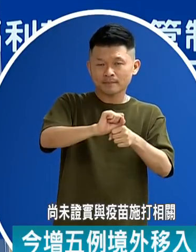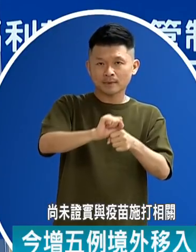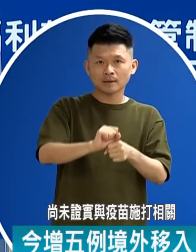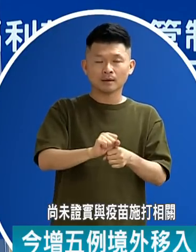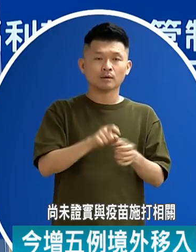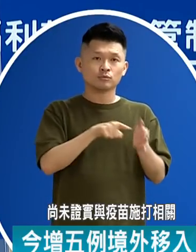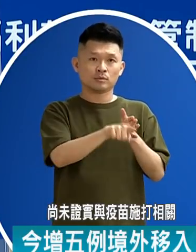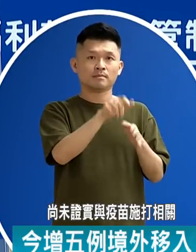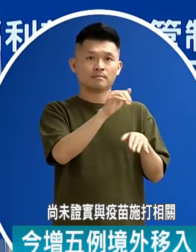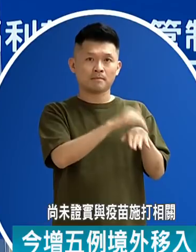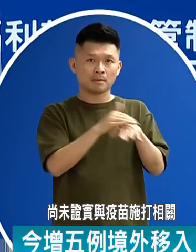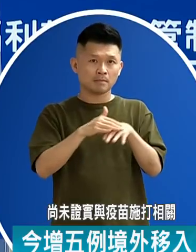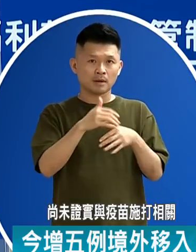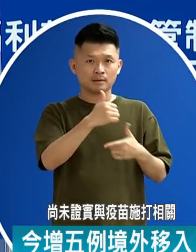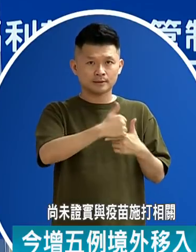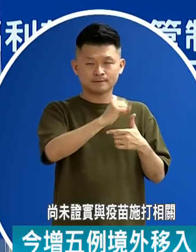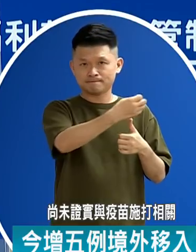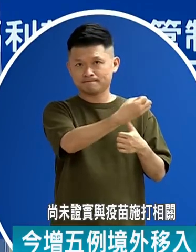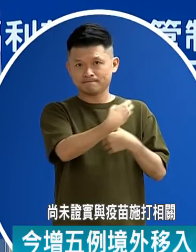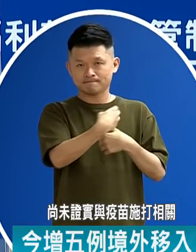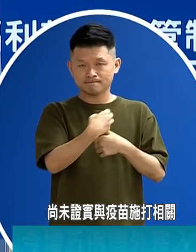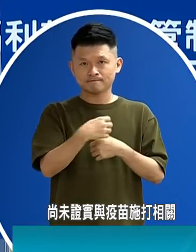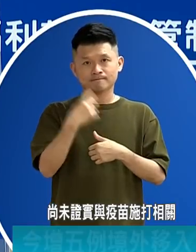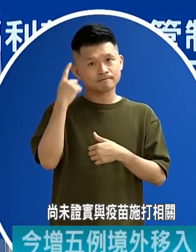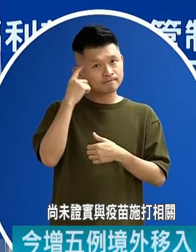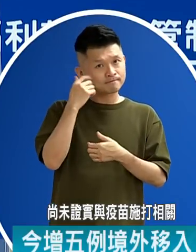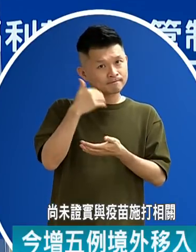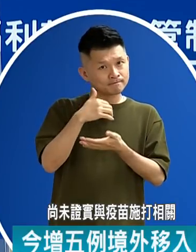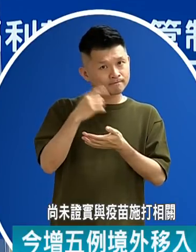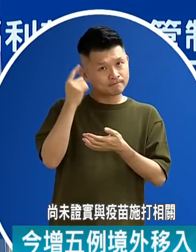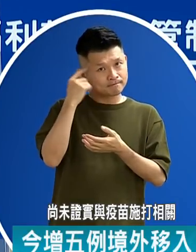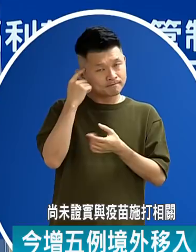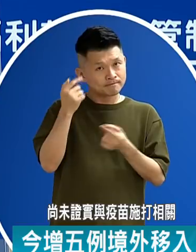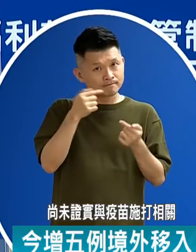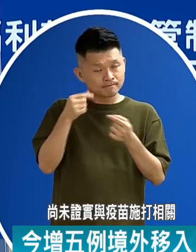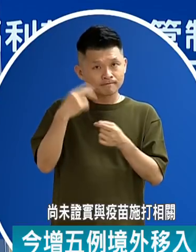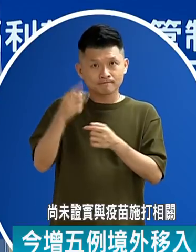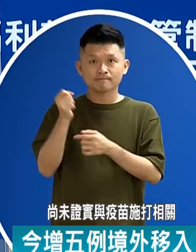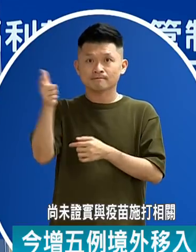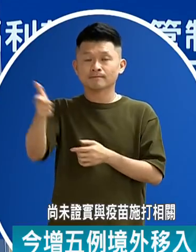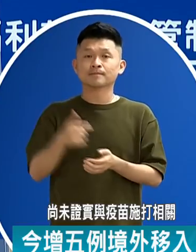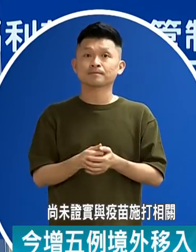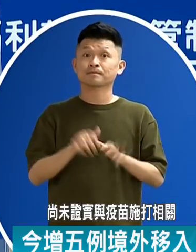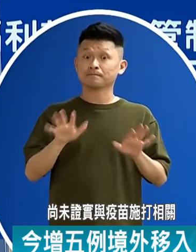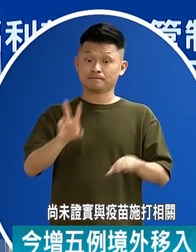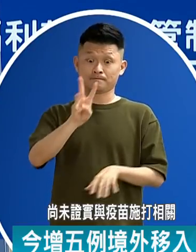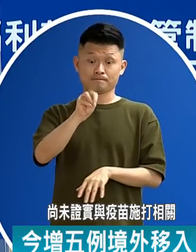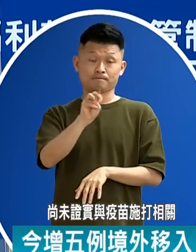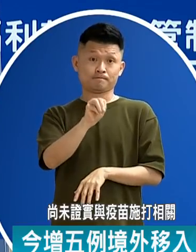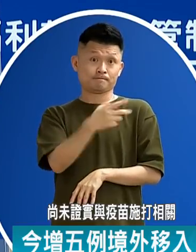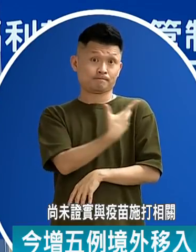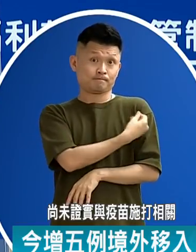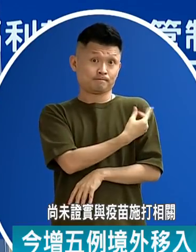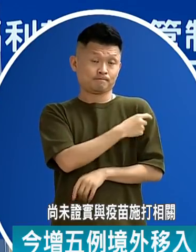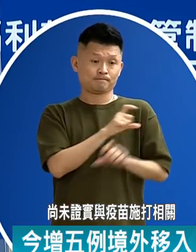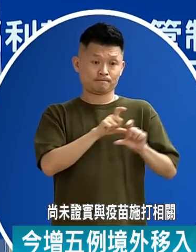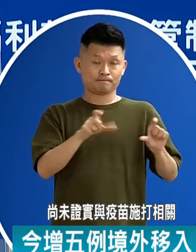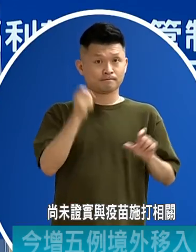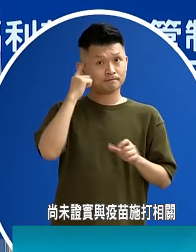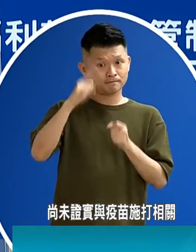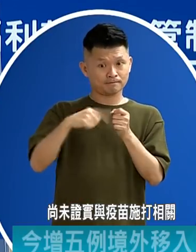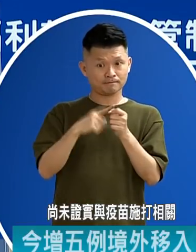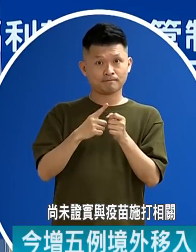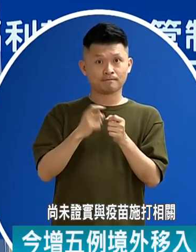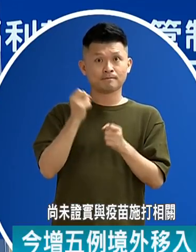的一些建议哈，来做我们购买疫苗的一个思考。那目前我们莫德纳哈，在明年已经买了哈这